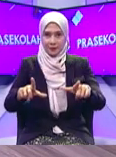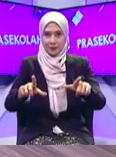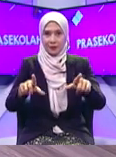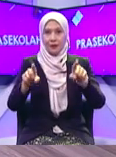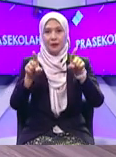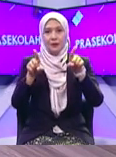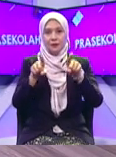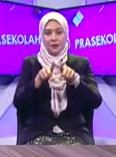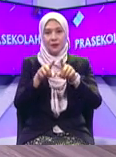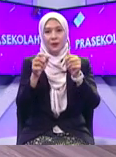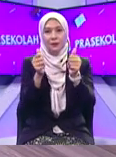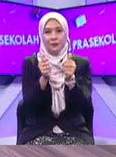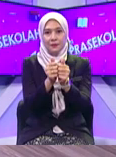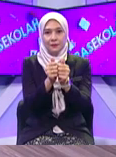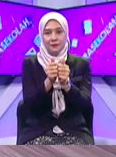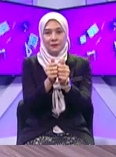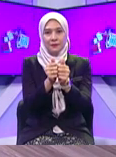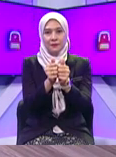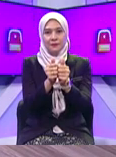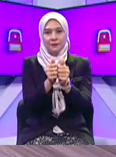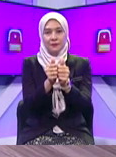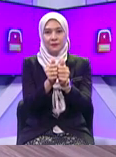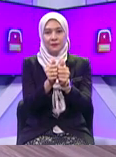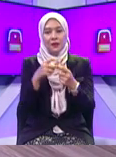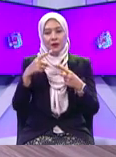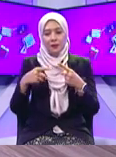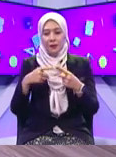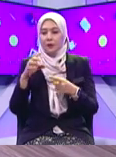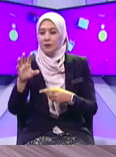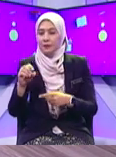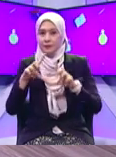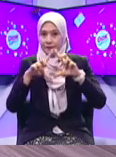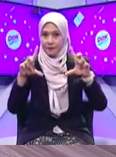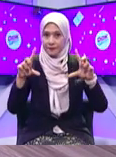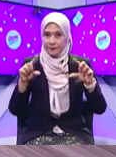sama dengan sekarang nih bila sudah tersebut